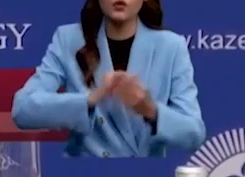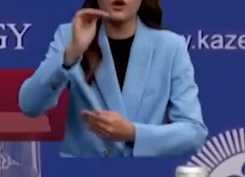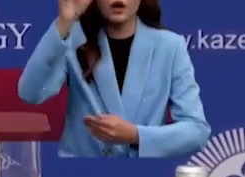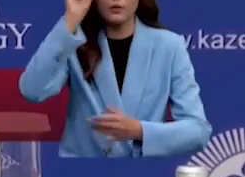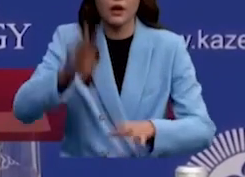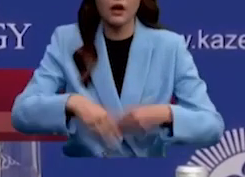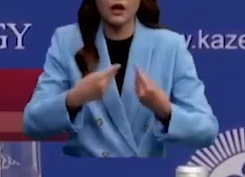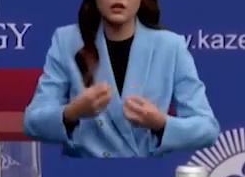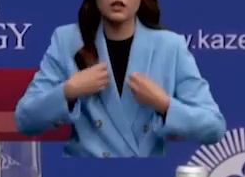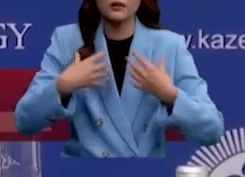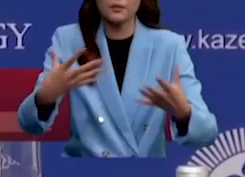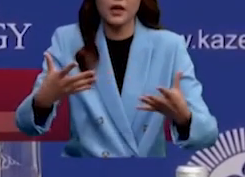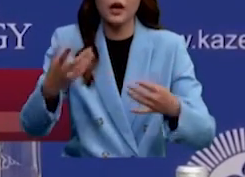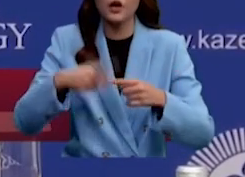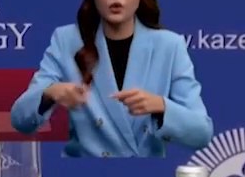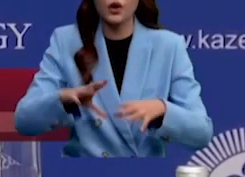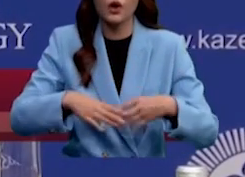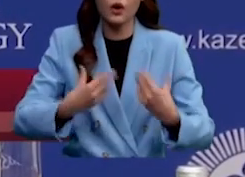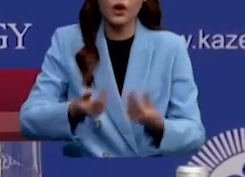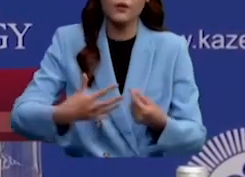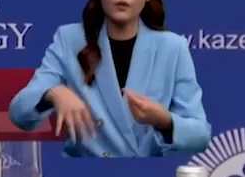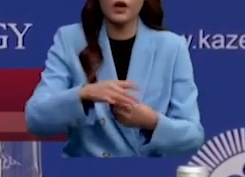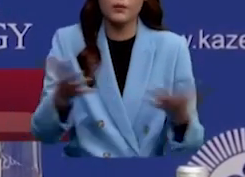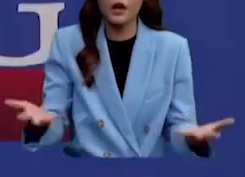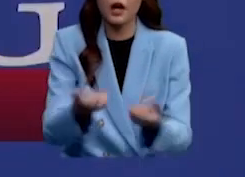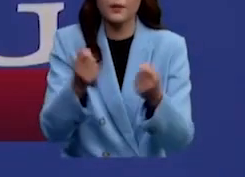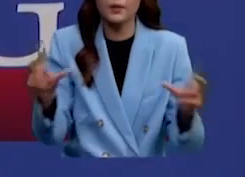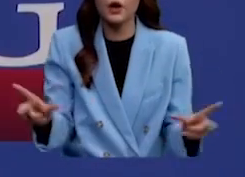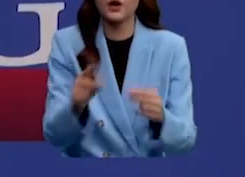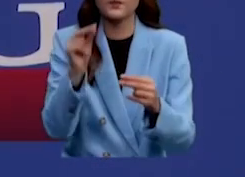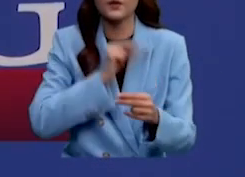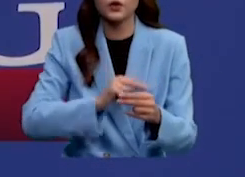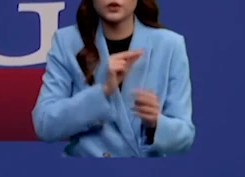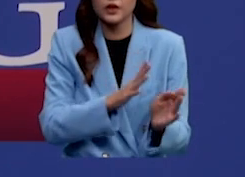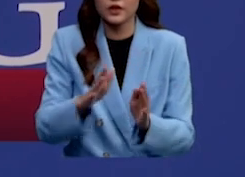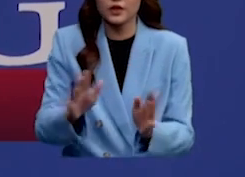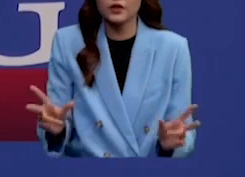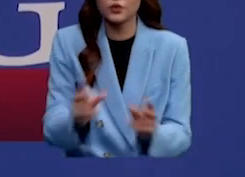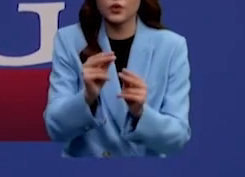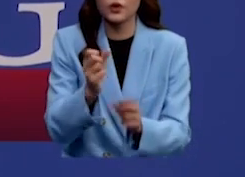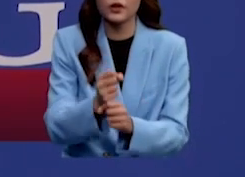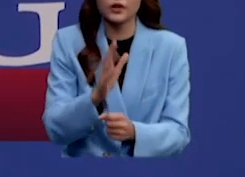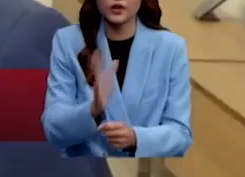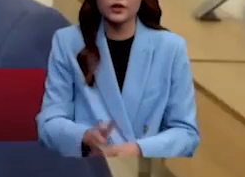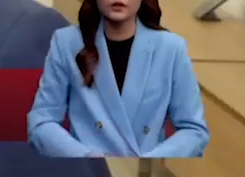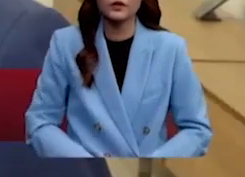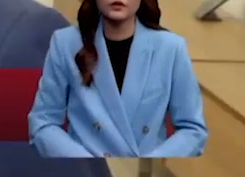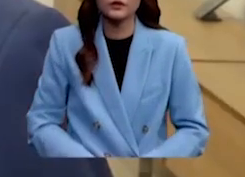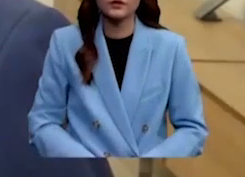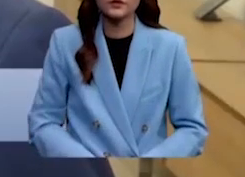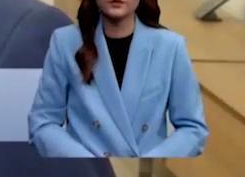отыр. Мереке қарсаңында отбасыларыңызға амандық, жұмыста табыс тілеймін. Бізде жаңа жер асты байлығына